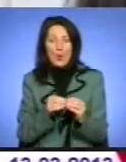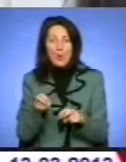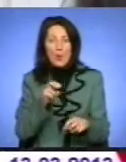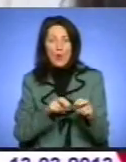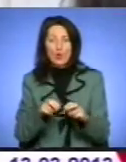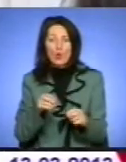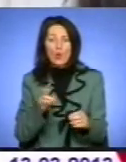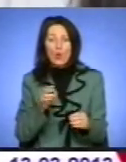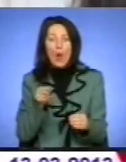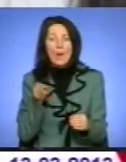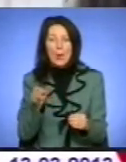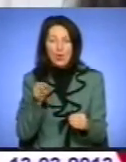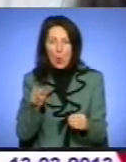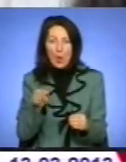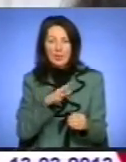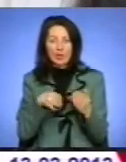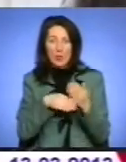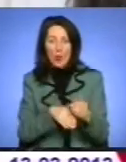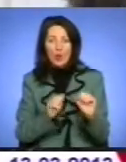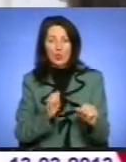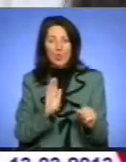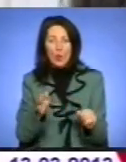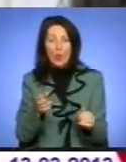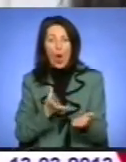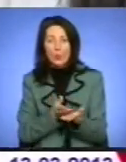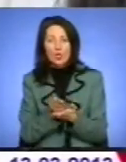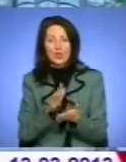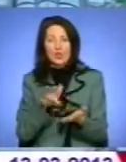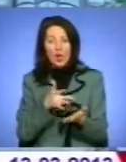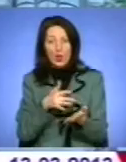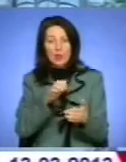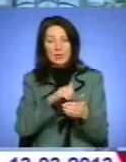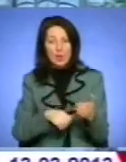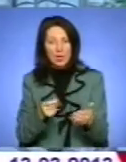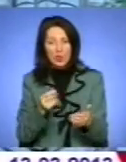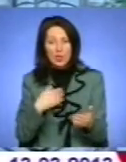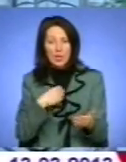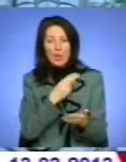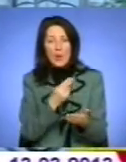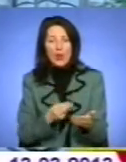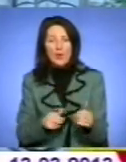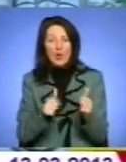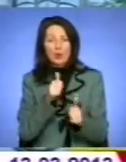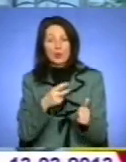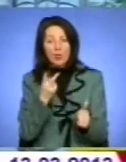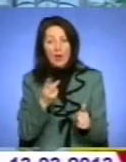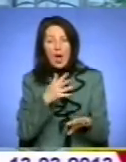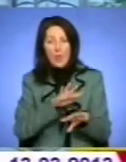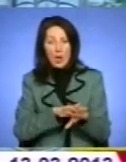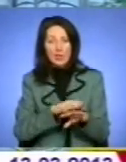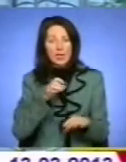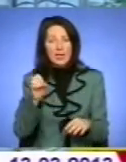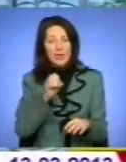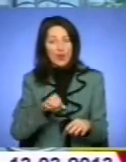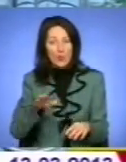нього можна було оплачувати рахунки, знімати гроші. Я малювала на конкурс 2 банки – Європейський банк і Український банк.